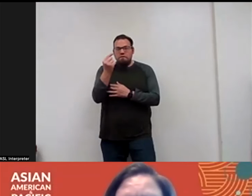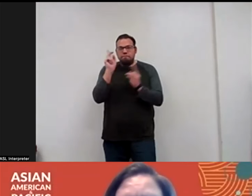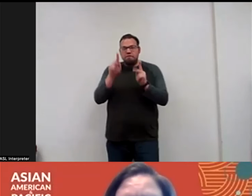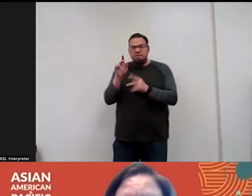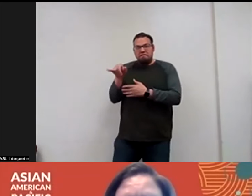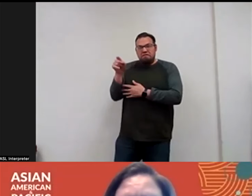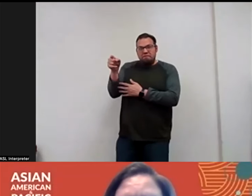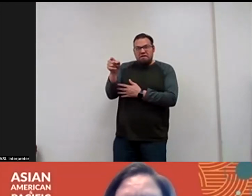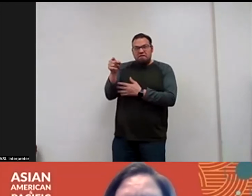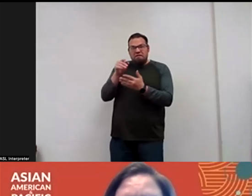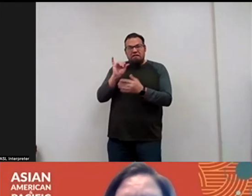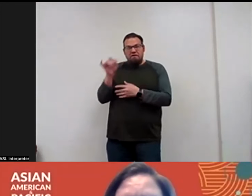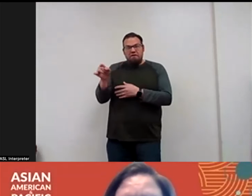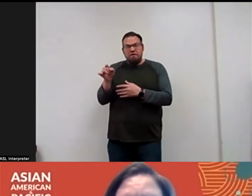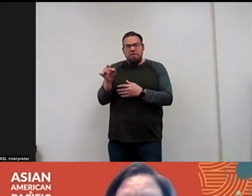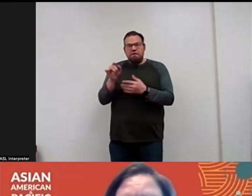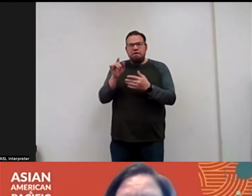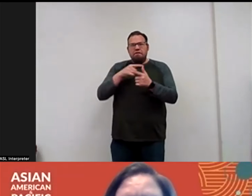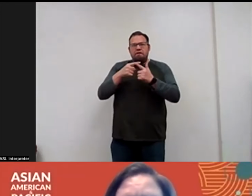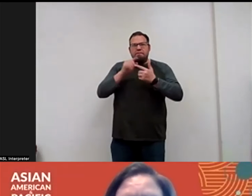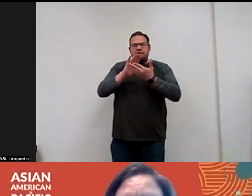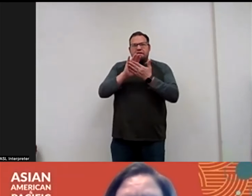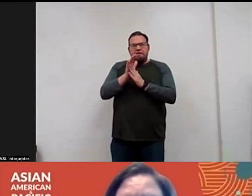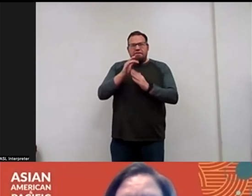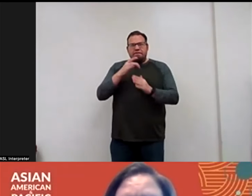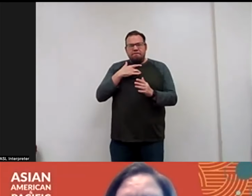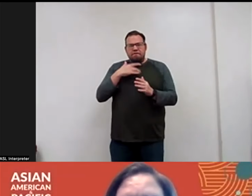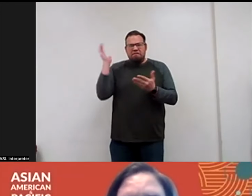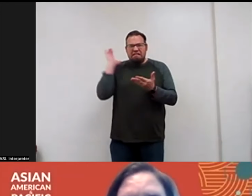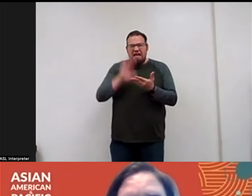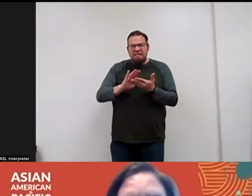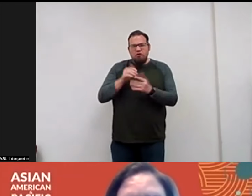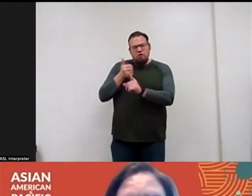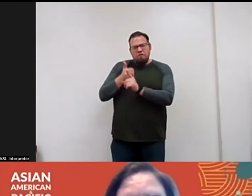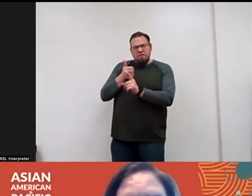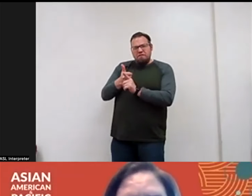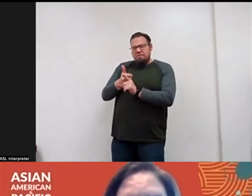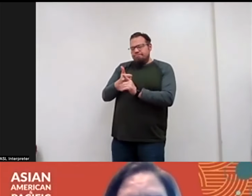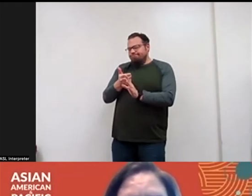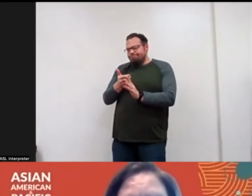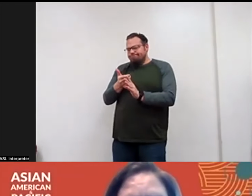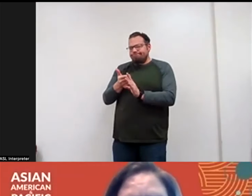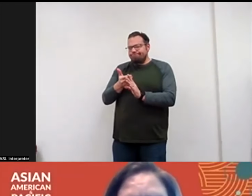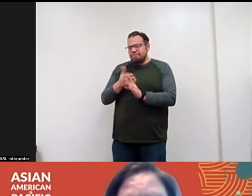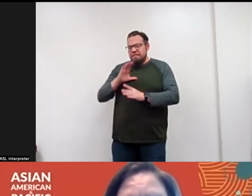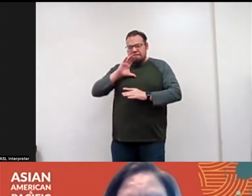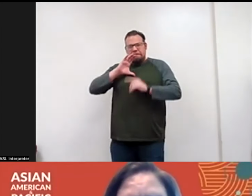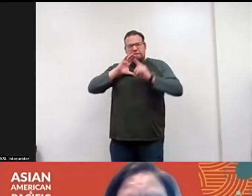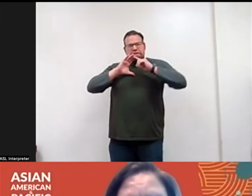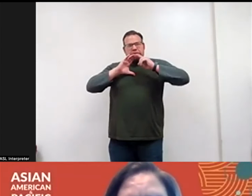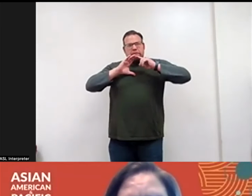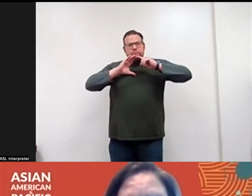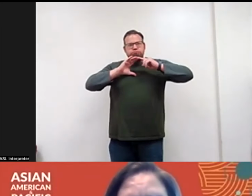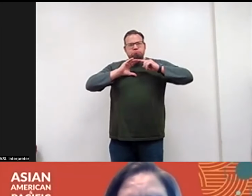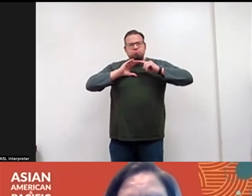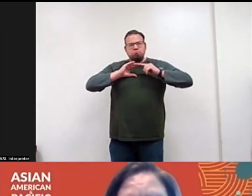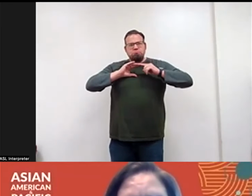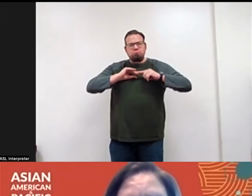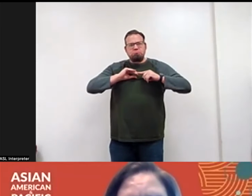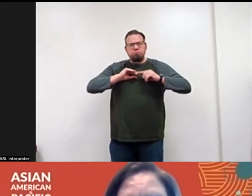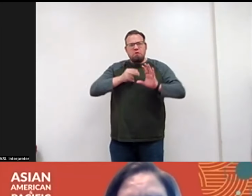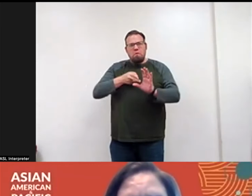all of a sudden, she began. وعمل ضغط أخرى الذي أراه خاصة في المؤسسات التعليمية البيضاء الابتدائية هو أنه